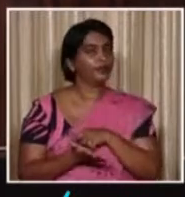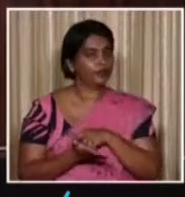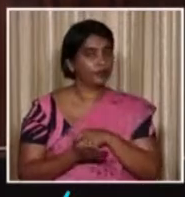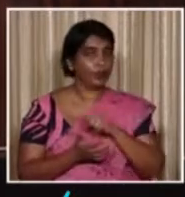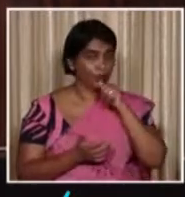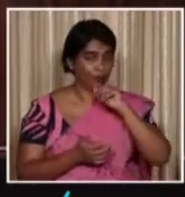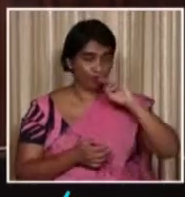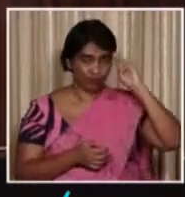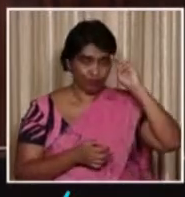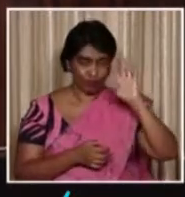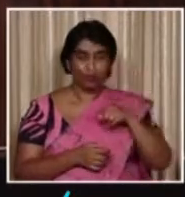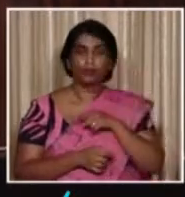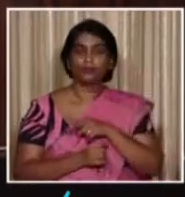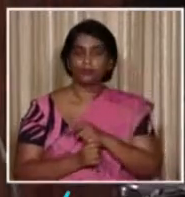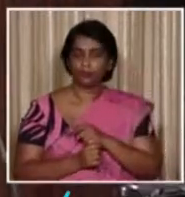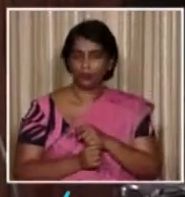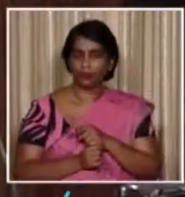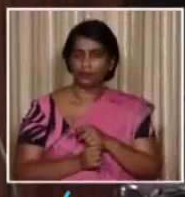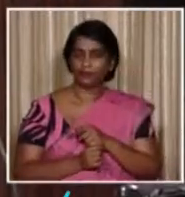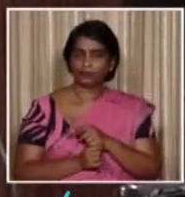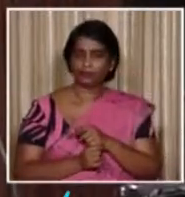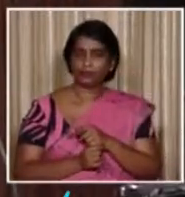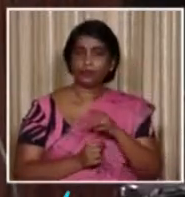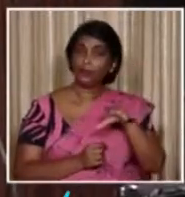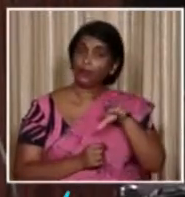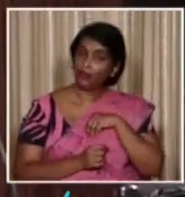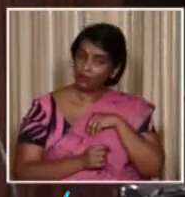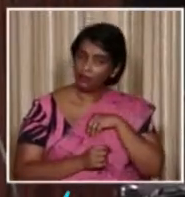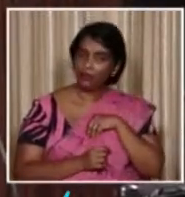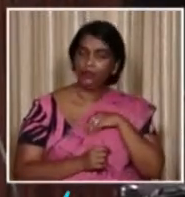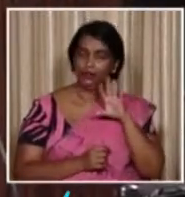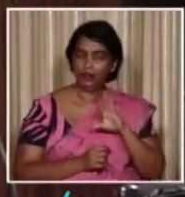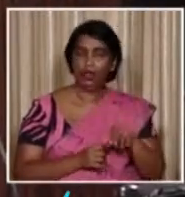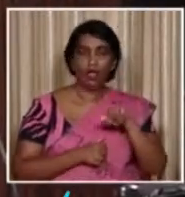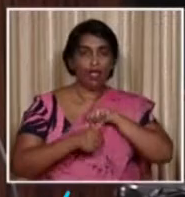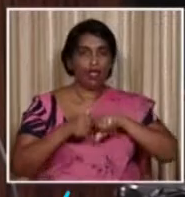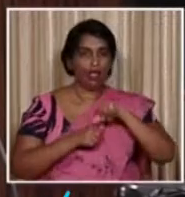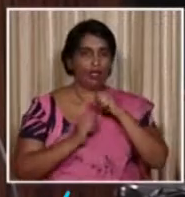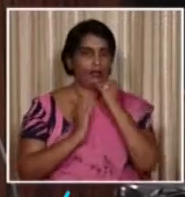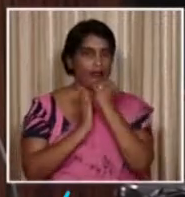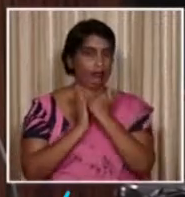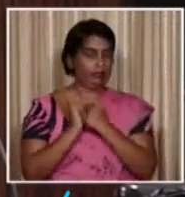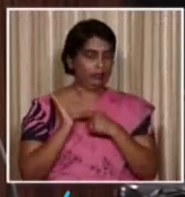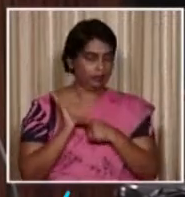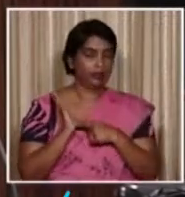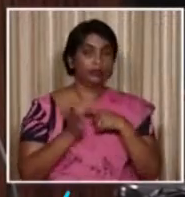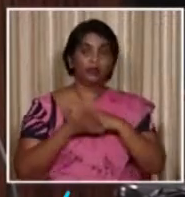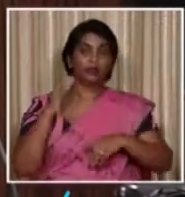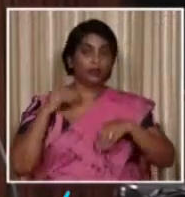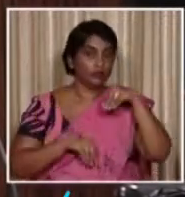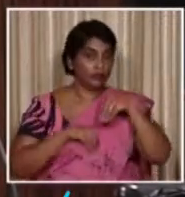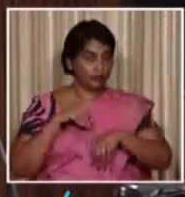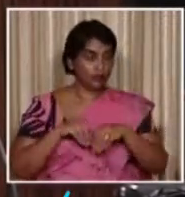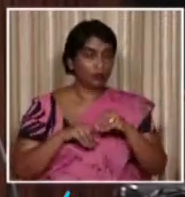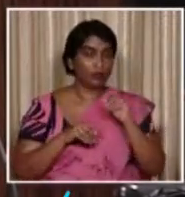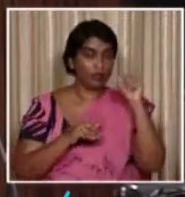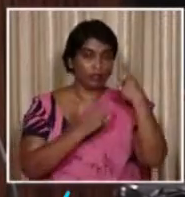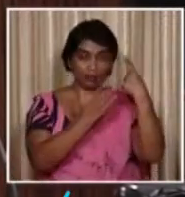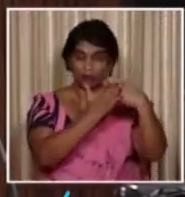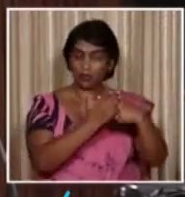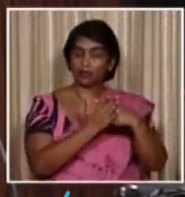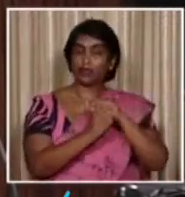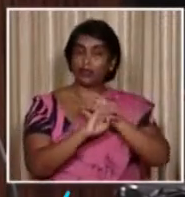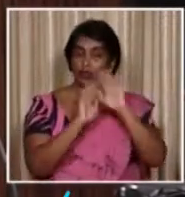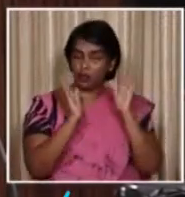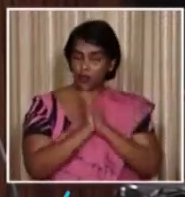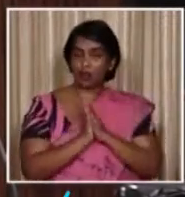සහතික කරලා තියෙන එක පිළි අරගෙන තියෙනවා ආයතන සංග්‍රහයෙන් මේ මැතිවරණයට අපේක්ෂකත්වයේ දීලා තියෙන සියලුම